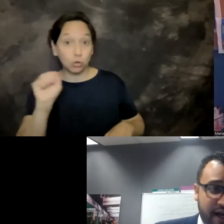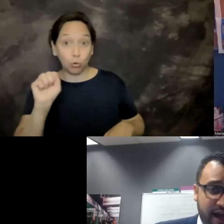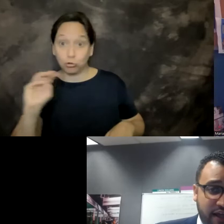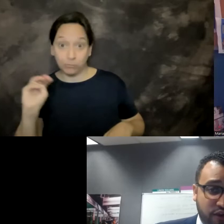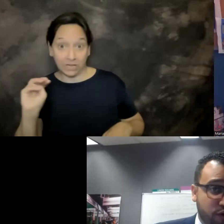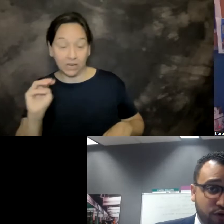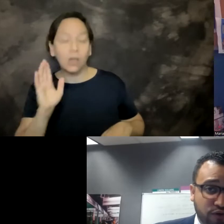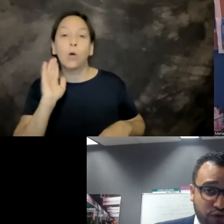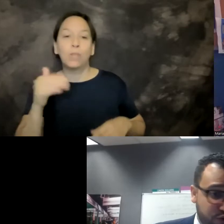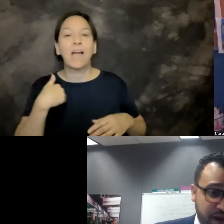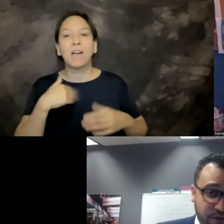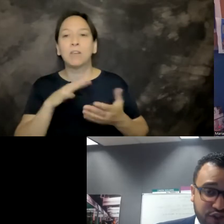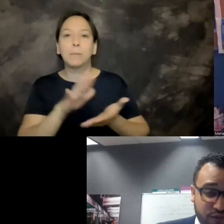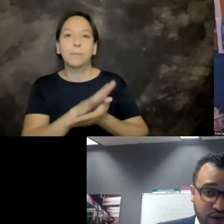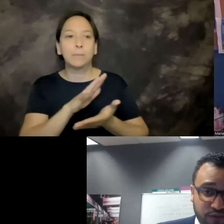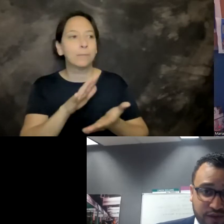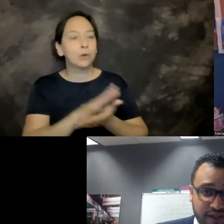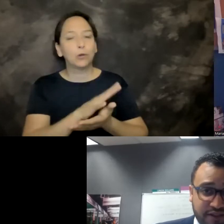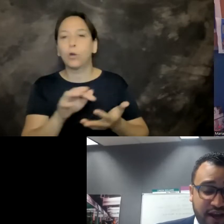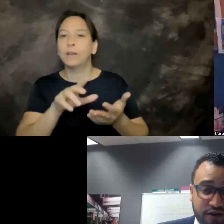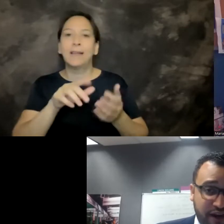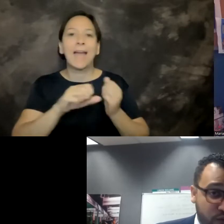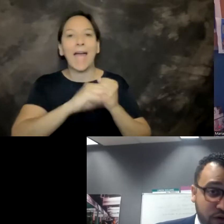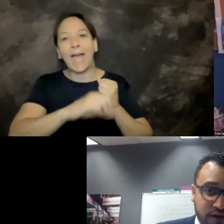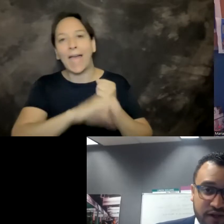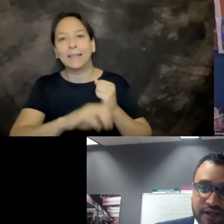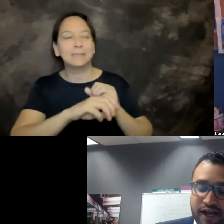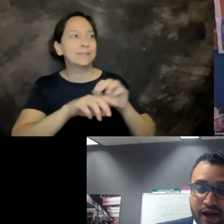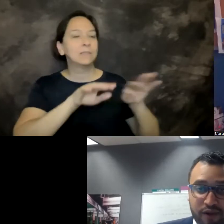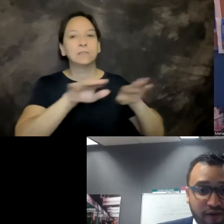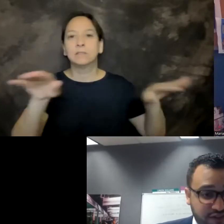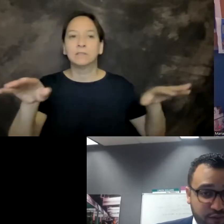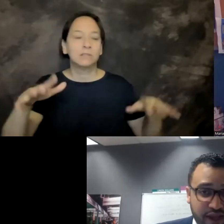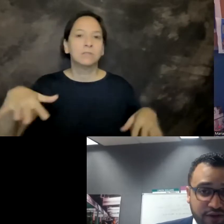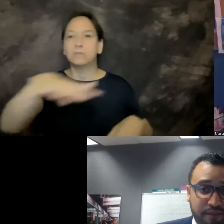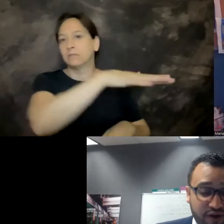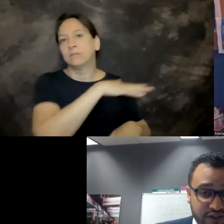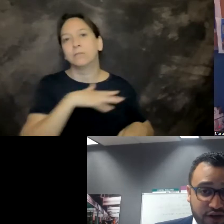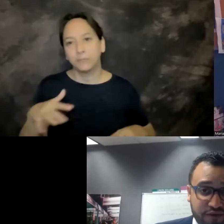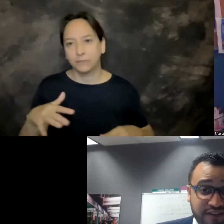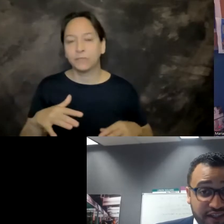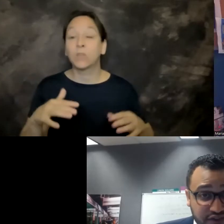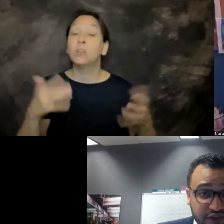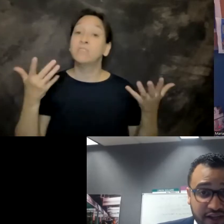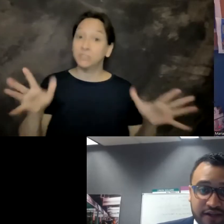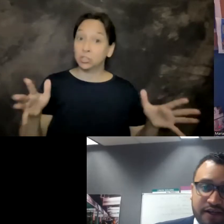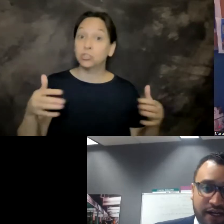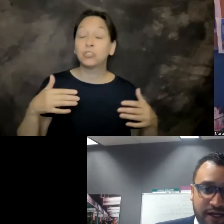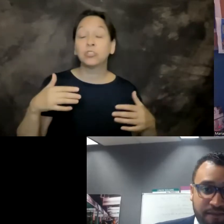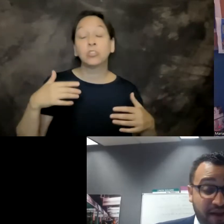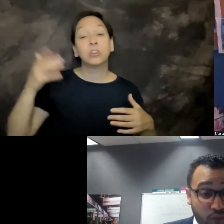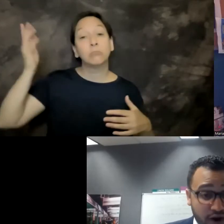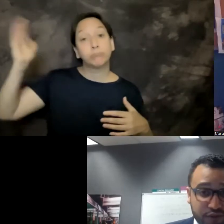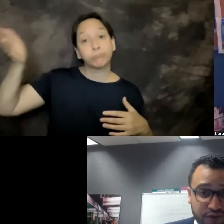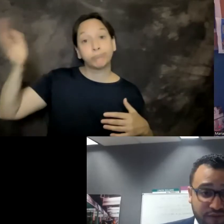我哋係會有呢個即係話我哋係會有呢個宣傳嘅，同埋我哋係會 locales